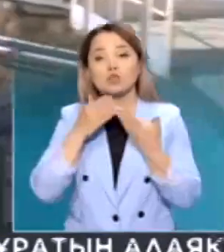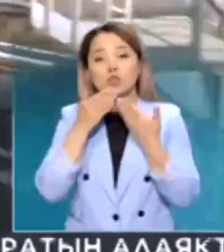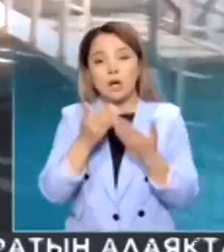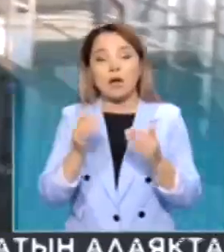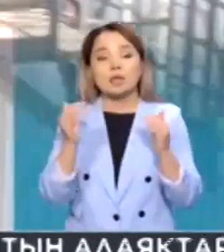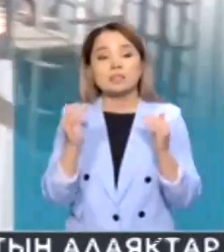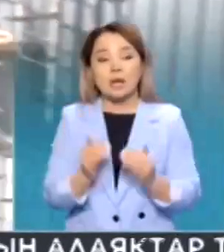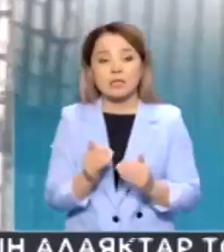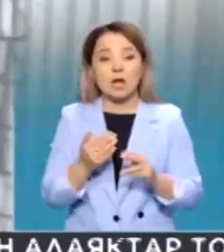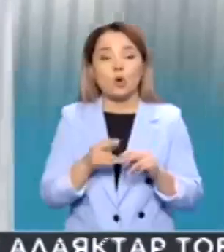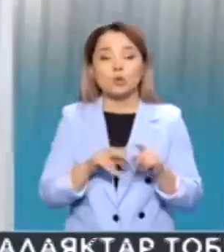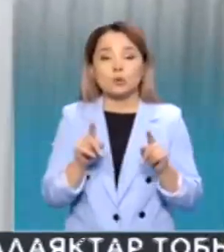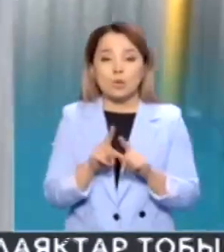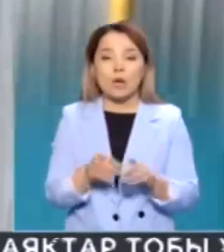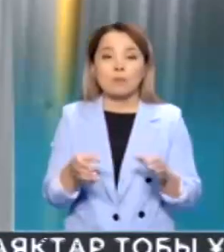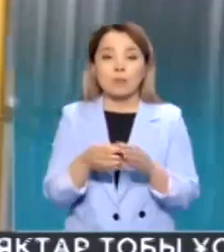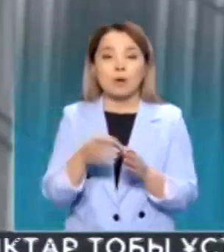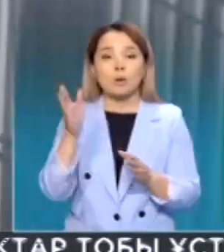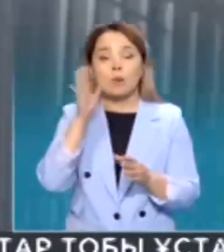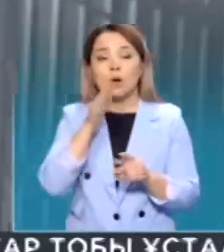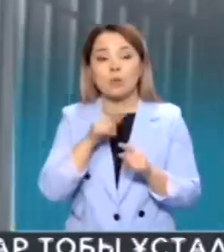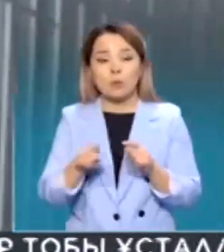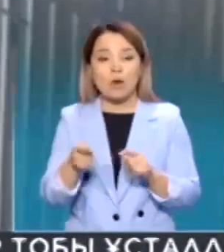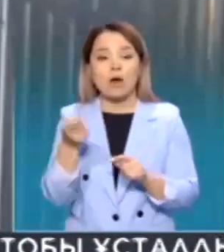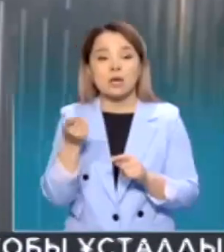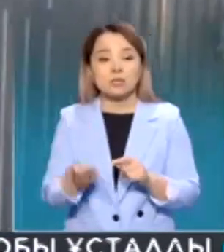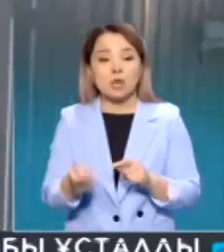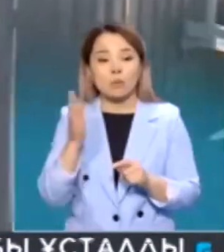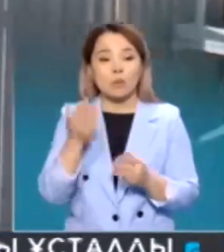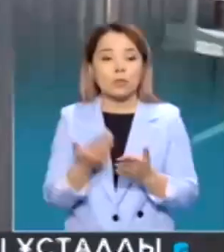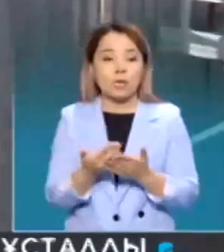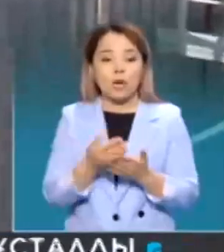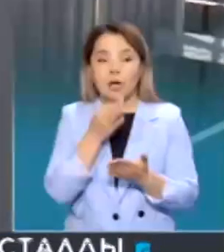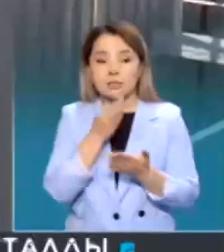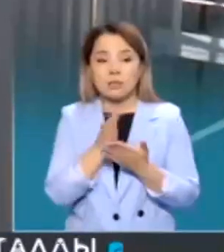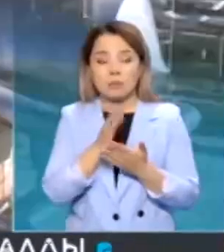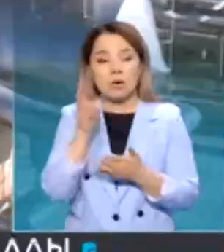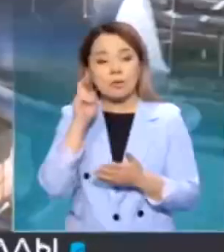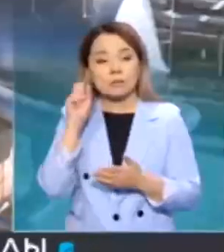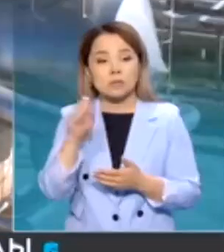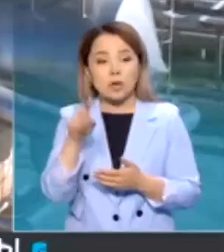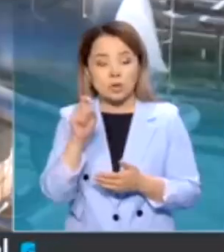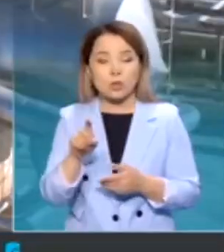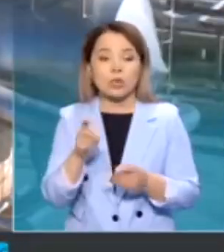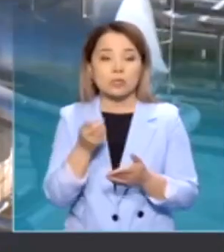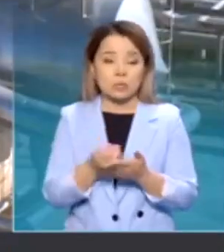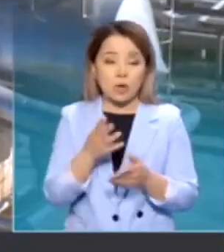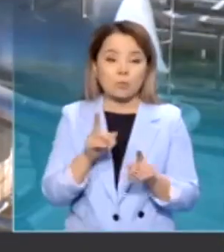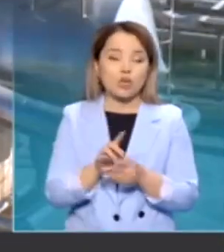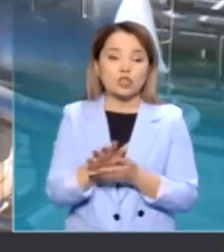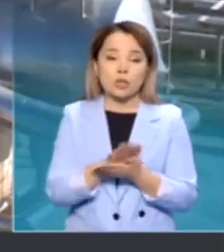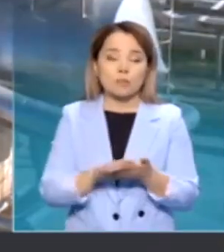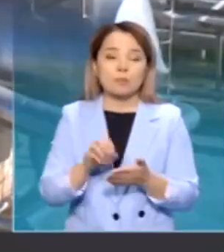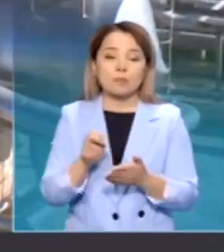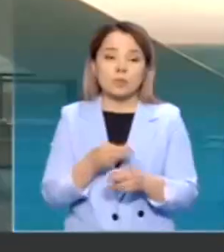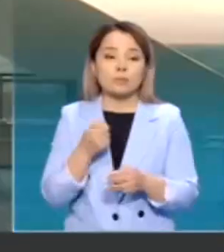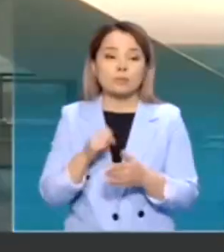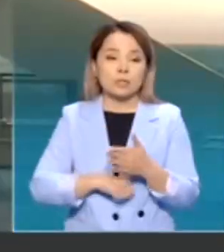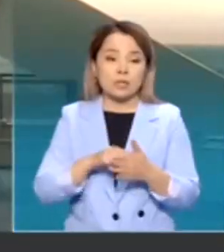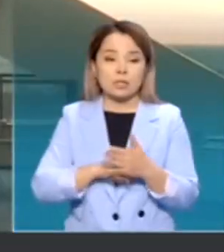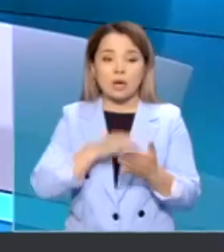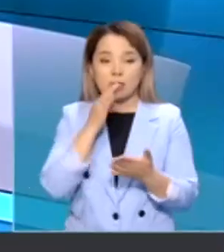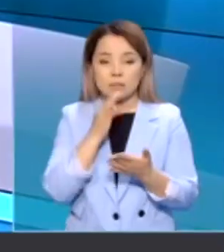тіпті бағаның алдағы уақытта да арзандайтынын болжап отыр. Өйткені дәл қазір қара алтынның қымбаттауына ешқандай себеп жоқ дейді.